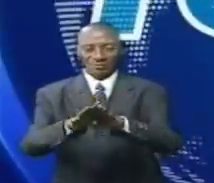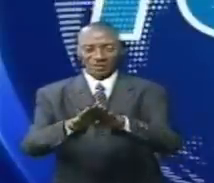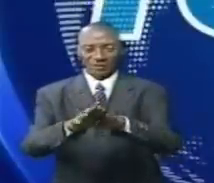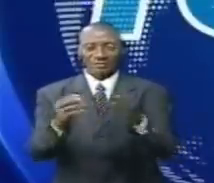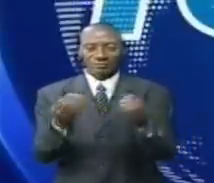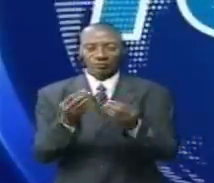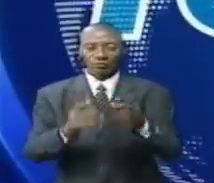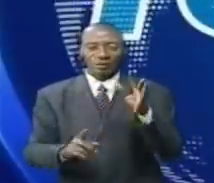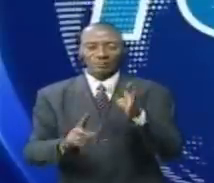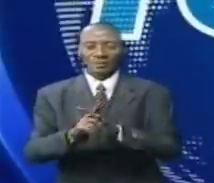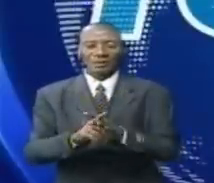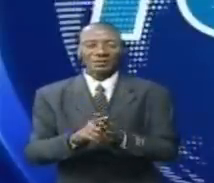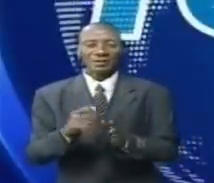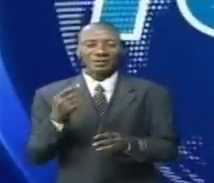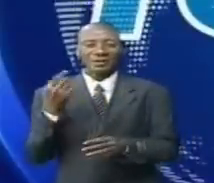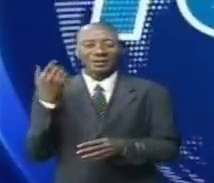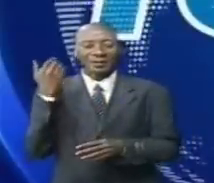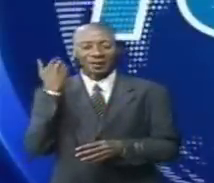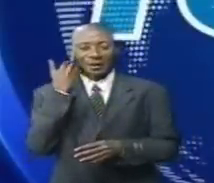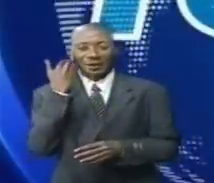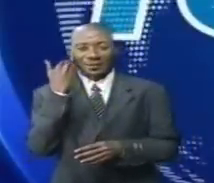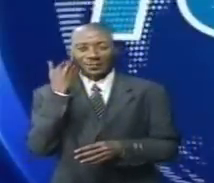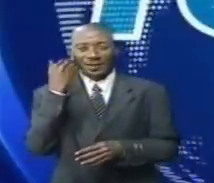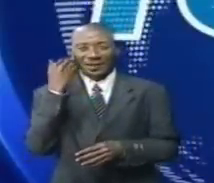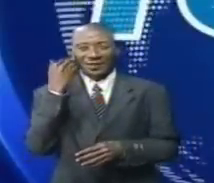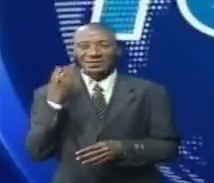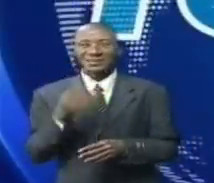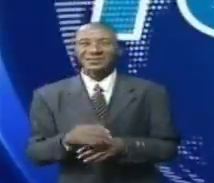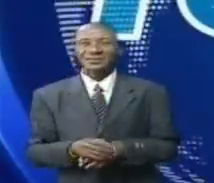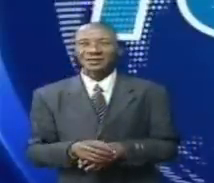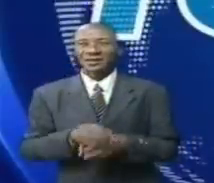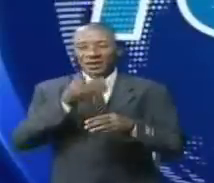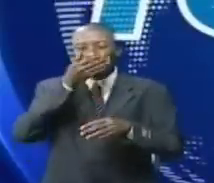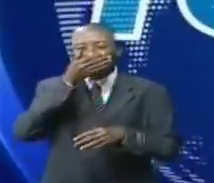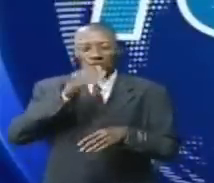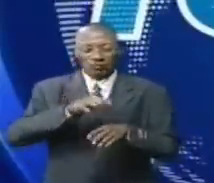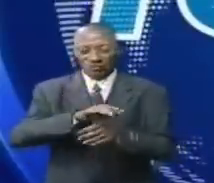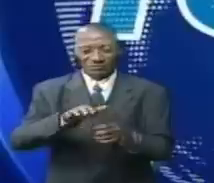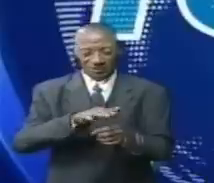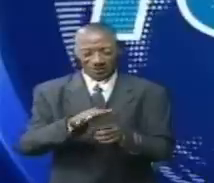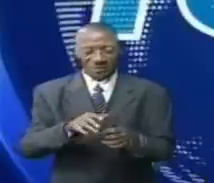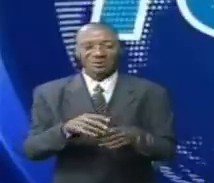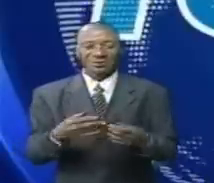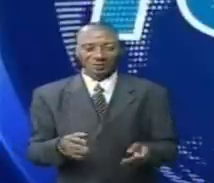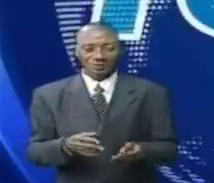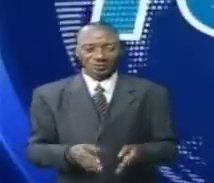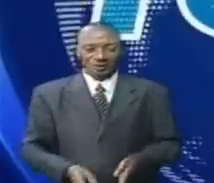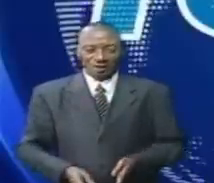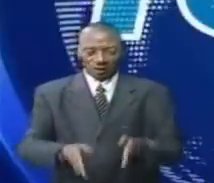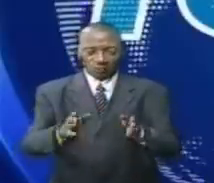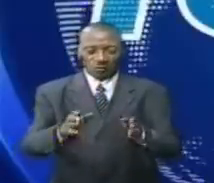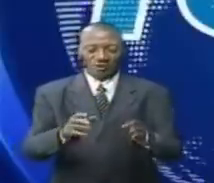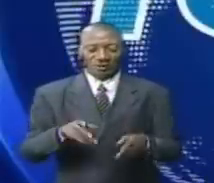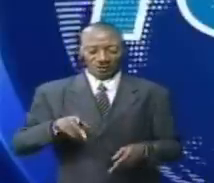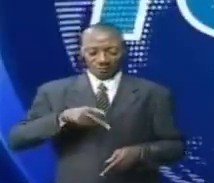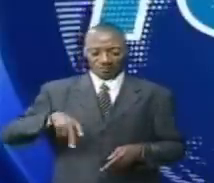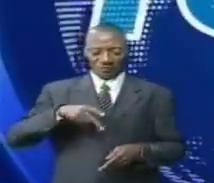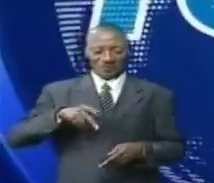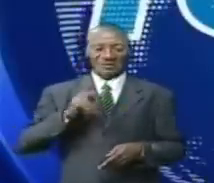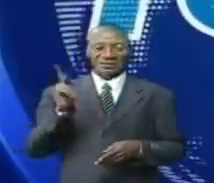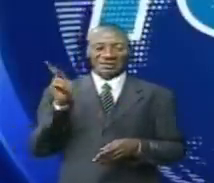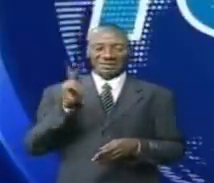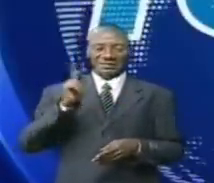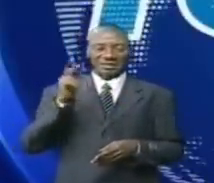des Kalembambouji dans la province du Kasai central est ouverte. Le gouverneur de cette province, John Kabeya, et son collègue de